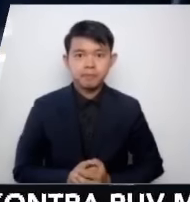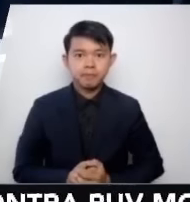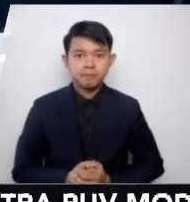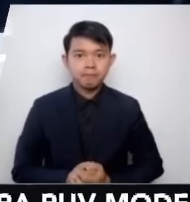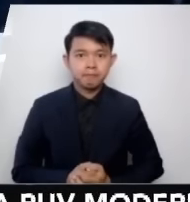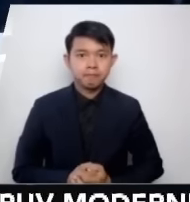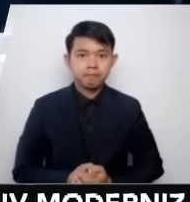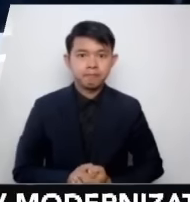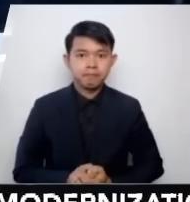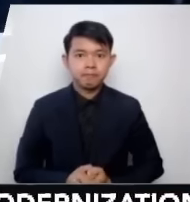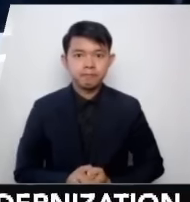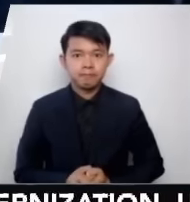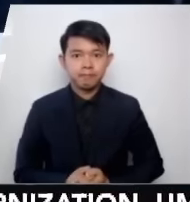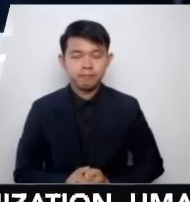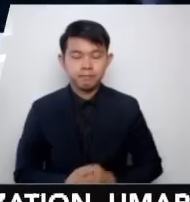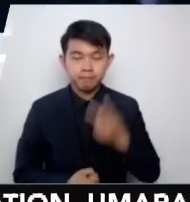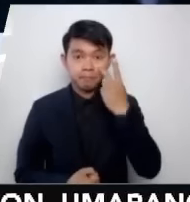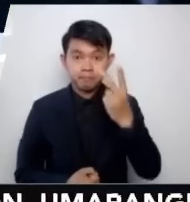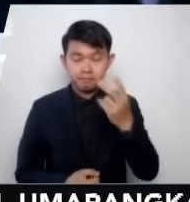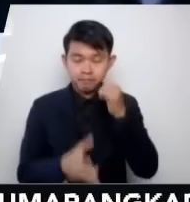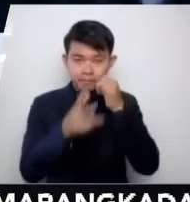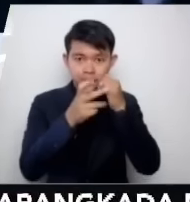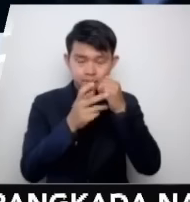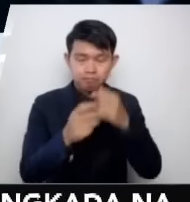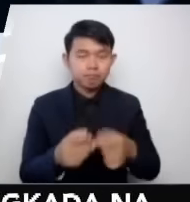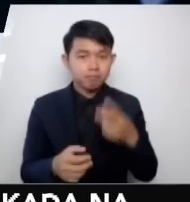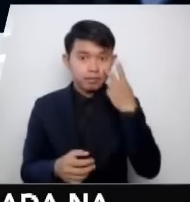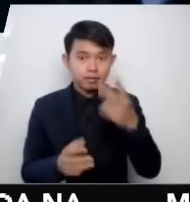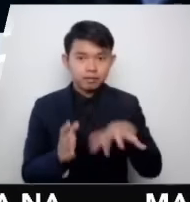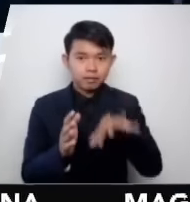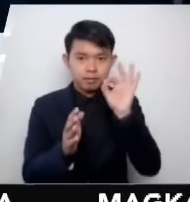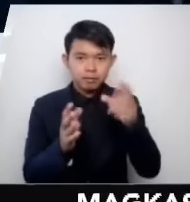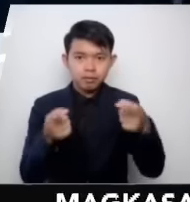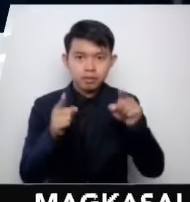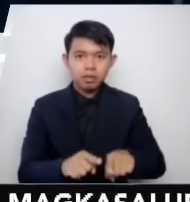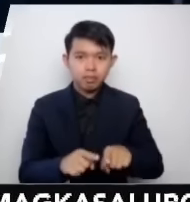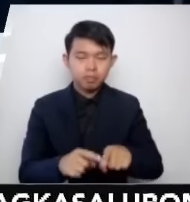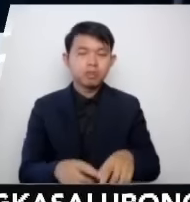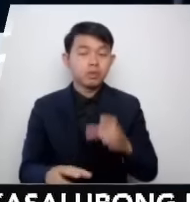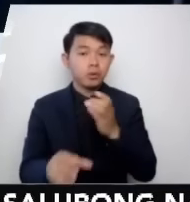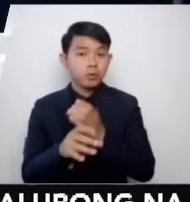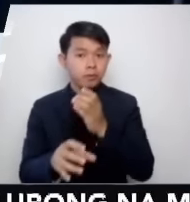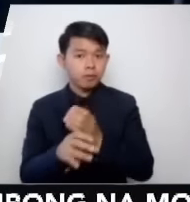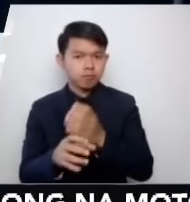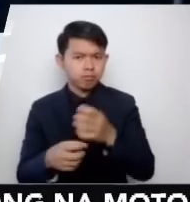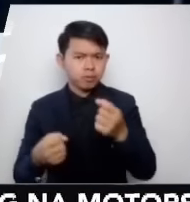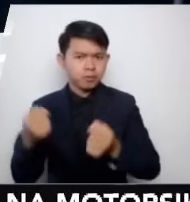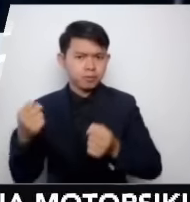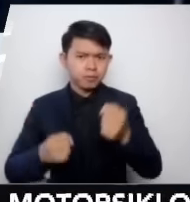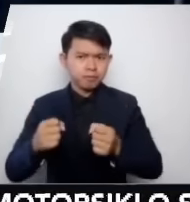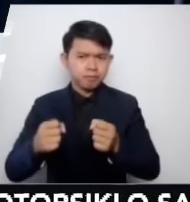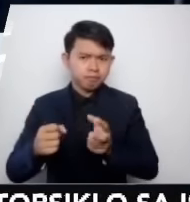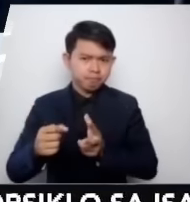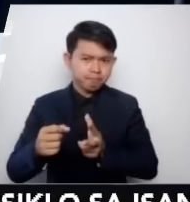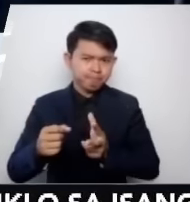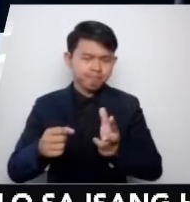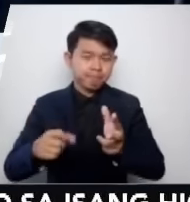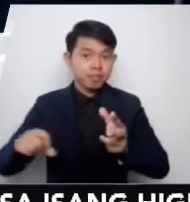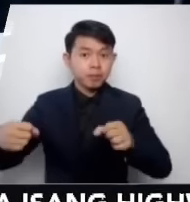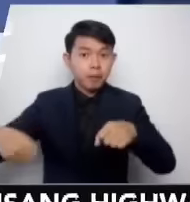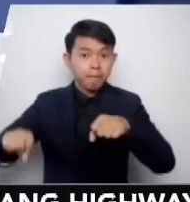Sa CCTV footage na ito, nakita ang utility van sa gilid ng kalsada sa Barangay Talon 1, Las Piñas. Pagdampas nito sa kanto ng